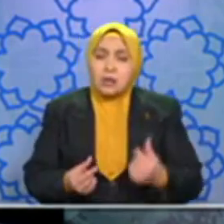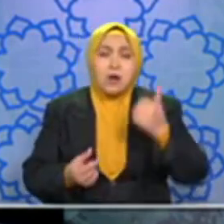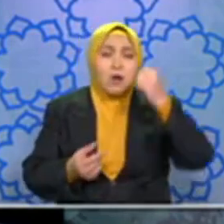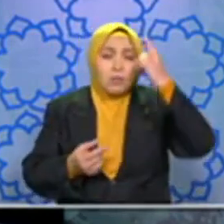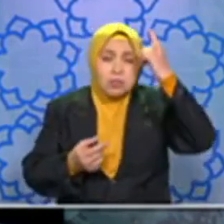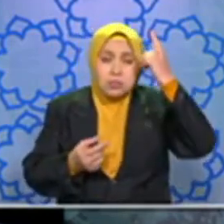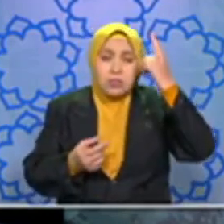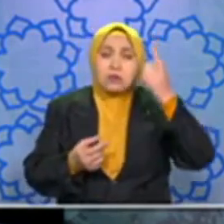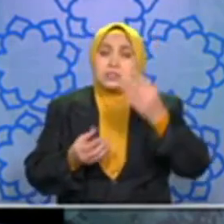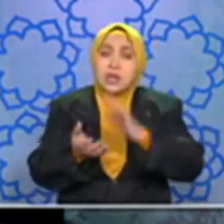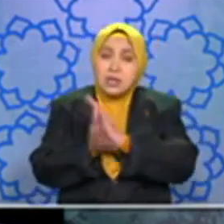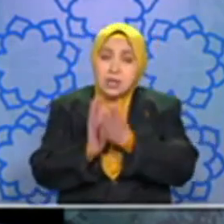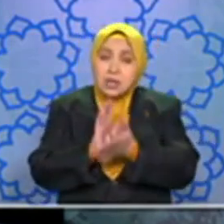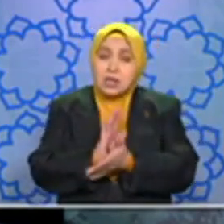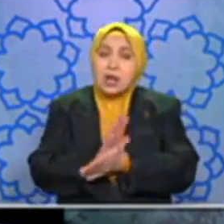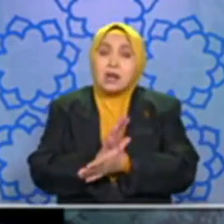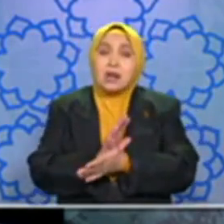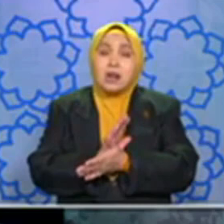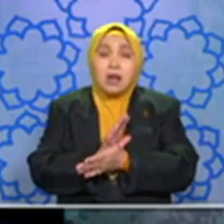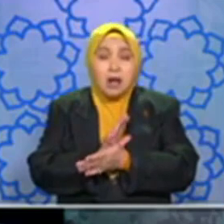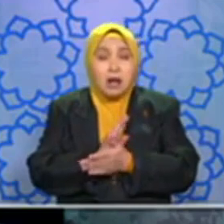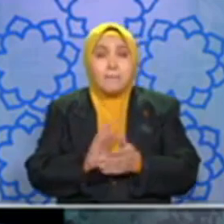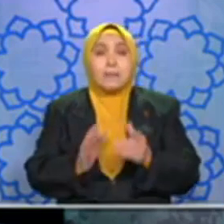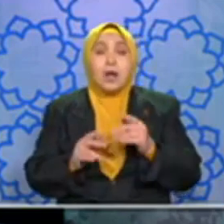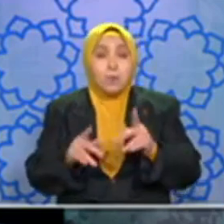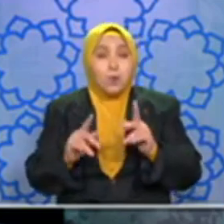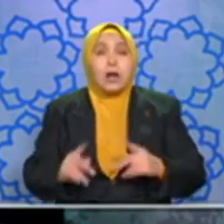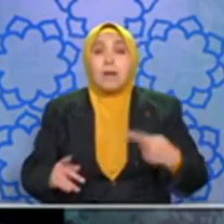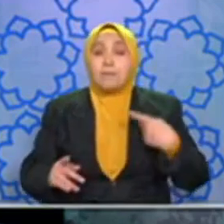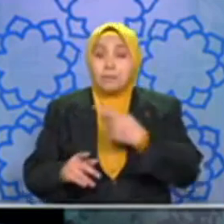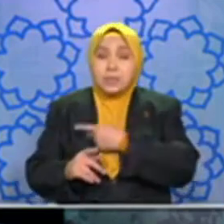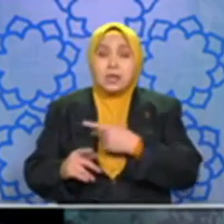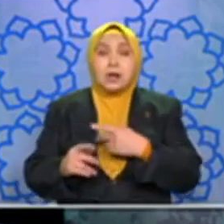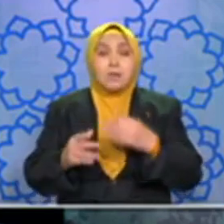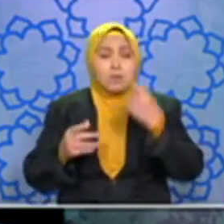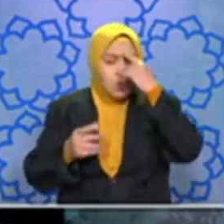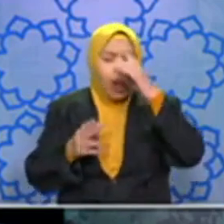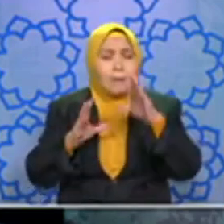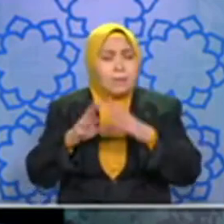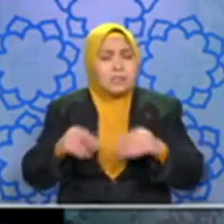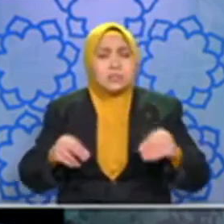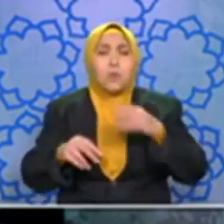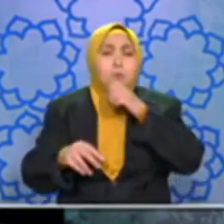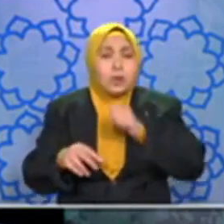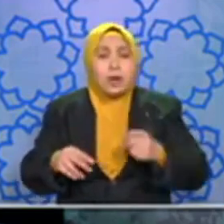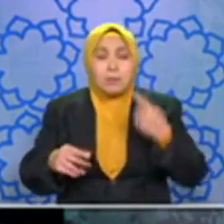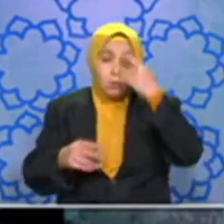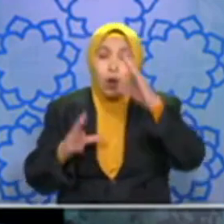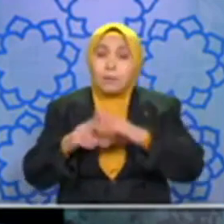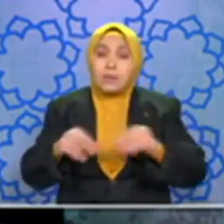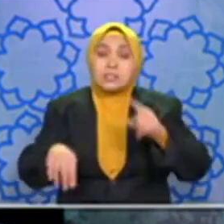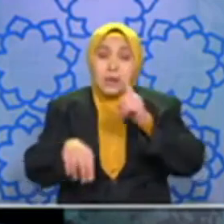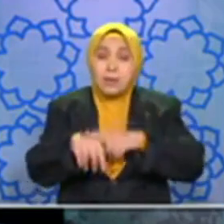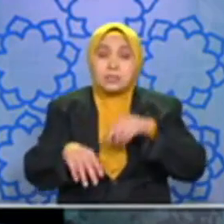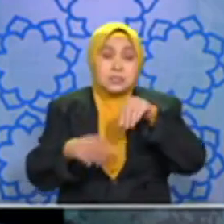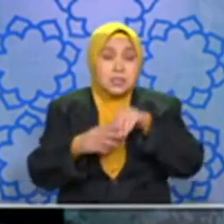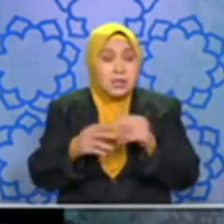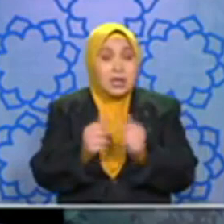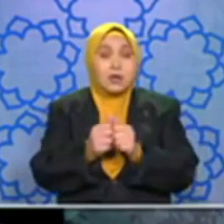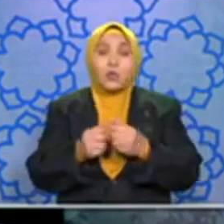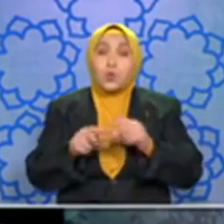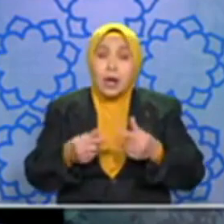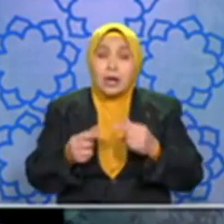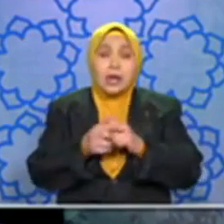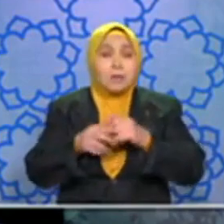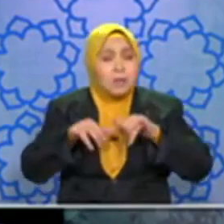Allah, jadikanlah umur-umur kami yang kami ada ini banyak kami habiskan masa untuk Al-Quran, ya Allah. Kurniakanlah kepada kami istiqamah, ya